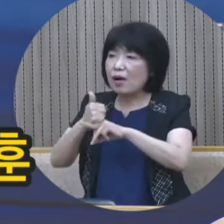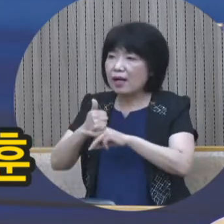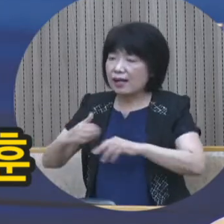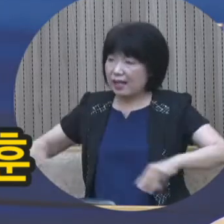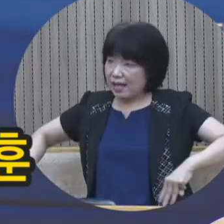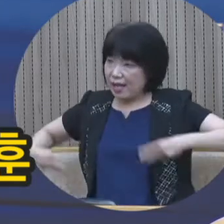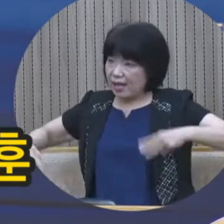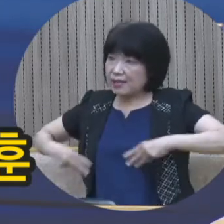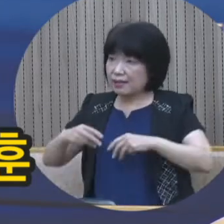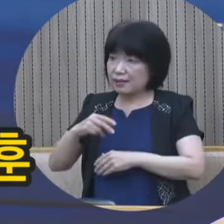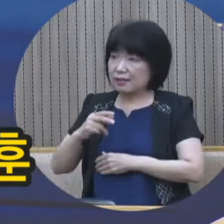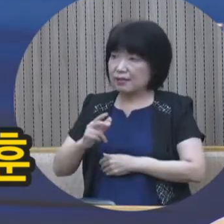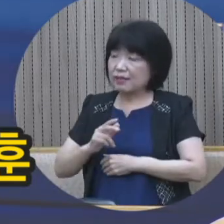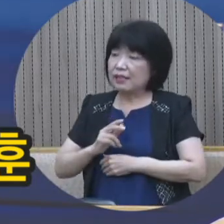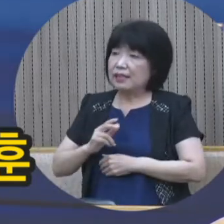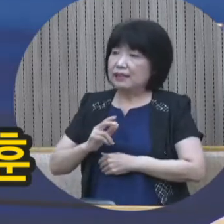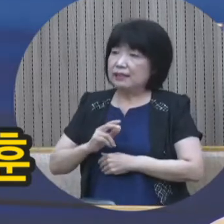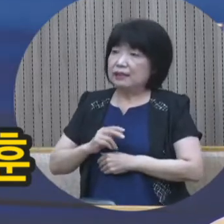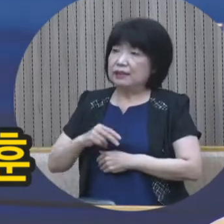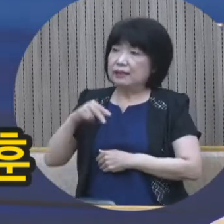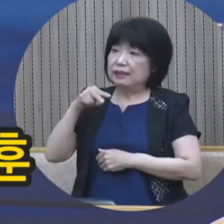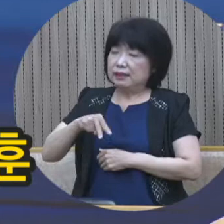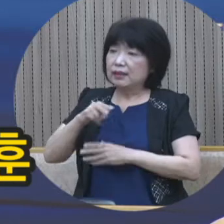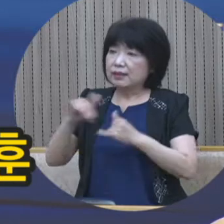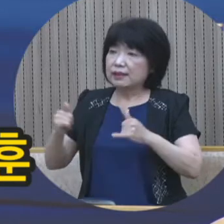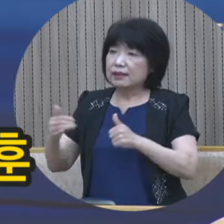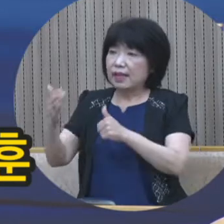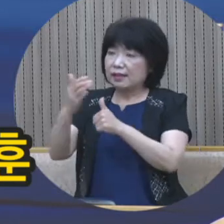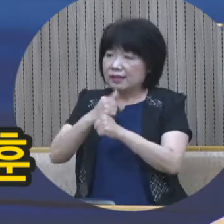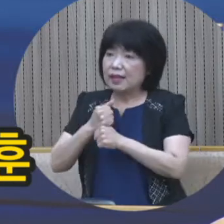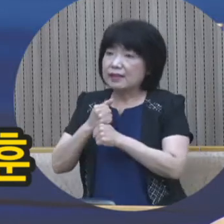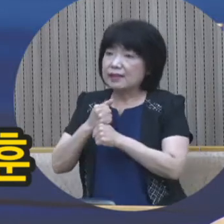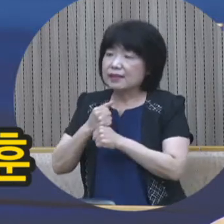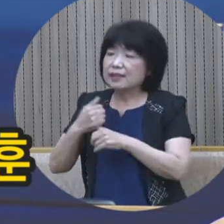엘리사 선지자를 잡으려고 군대를 보냅니다.